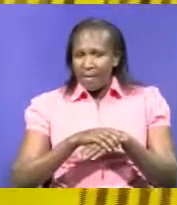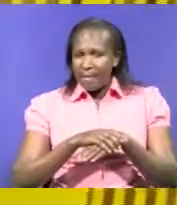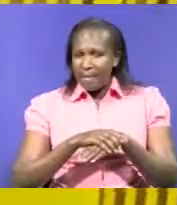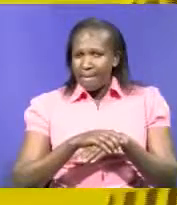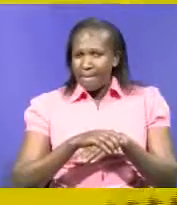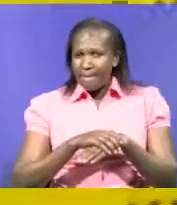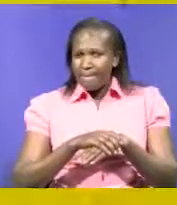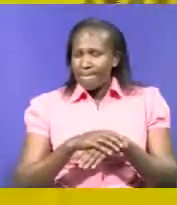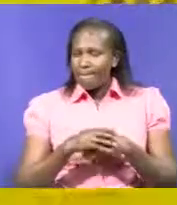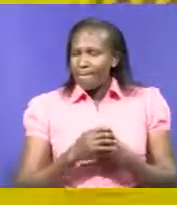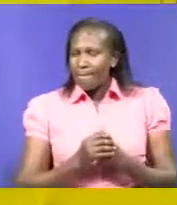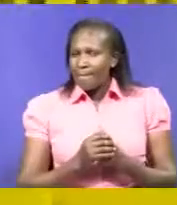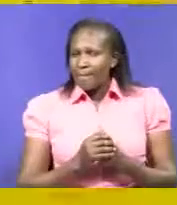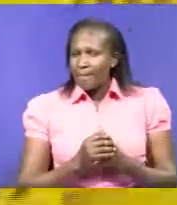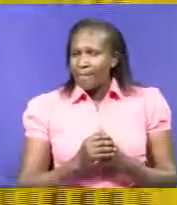watu, yani